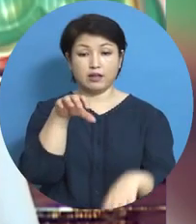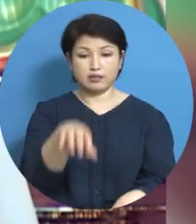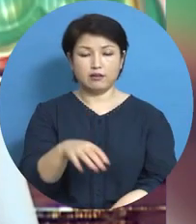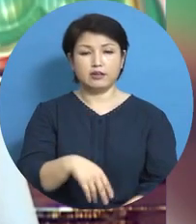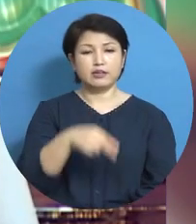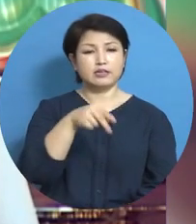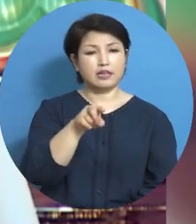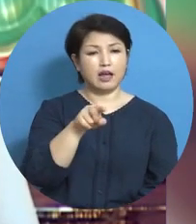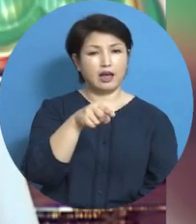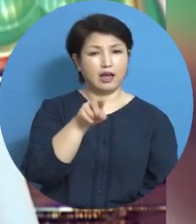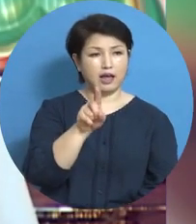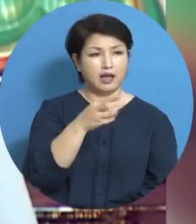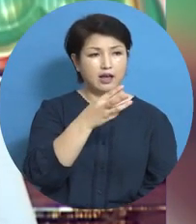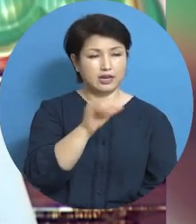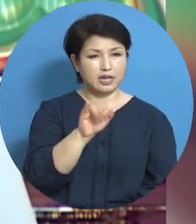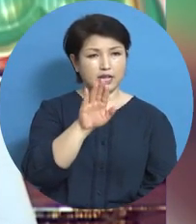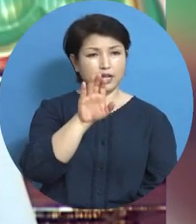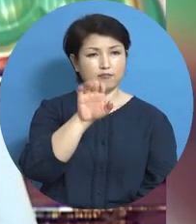사리푸트라, 모깔라나,